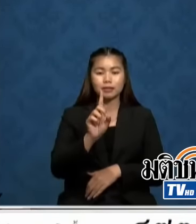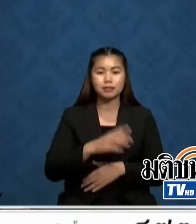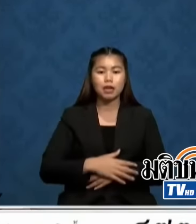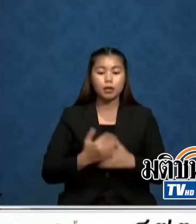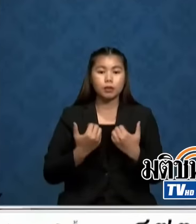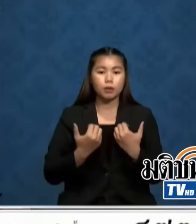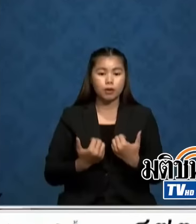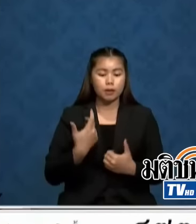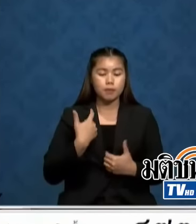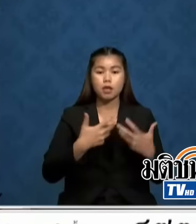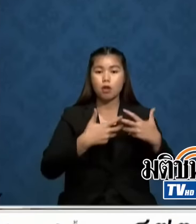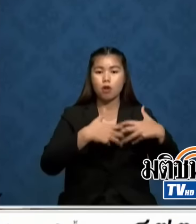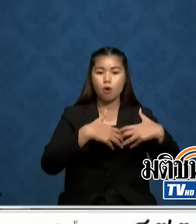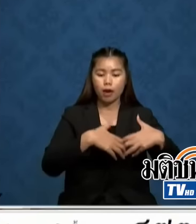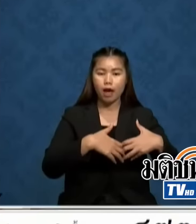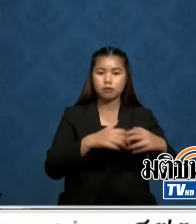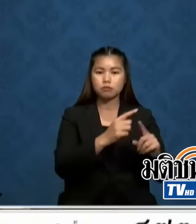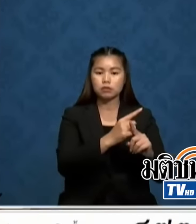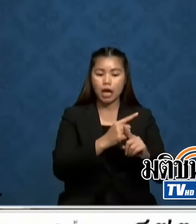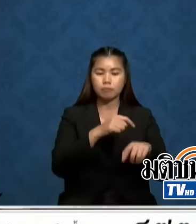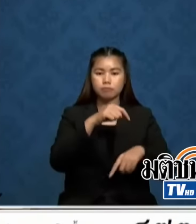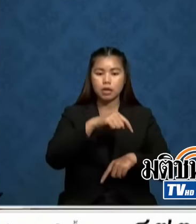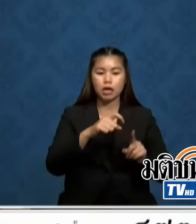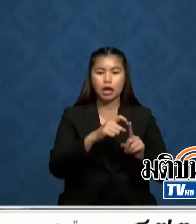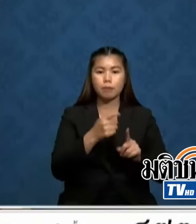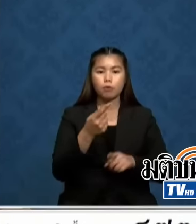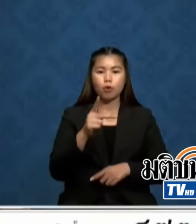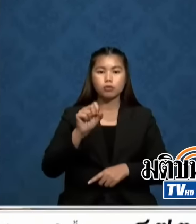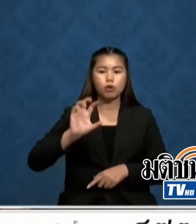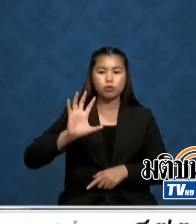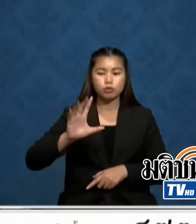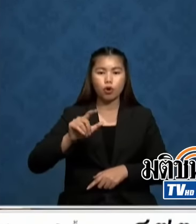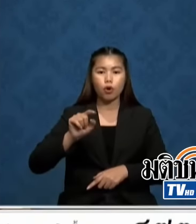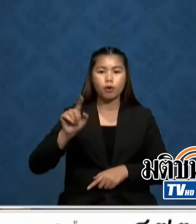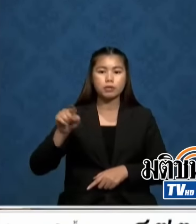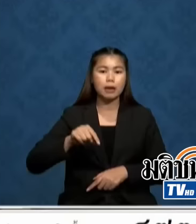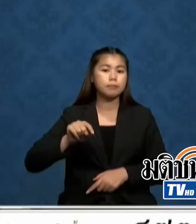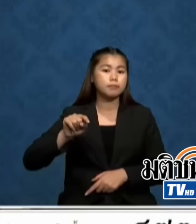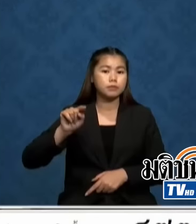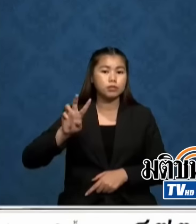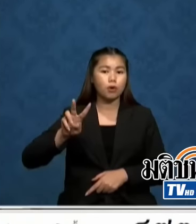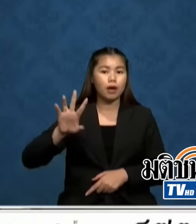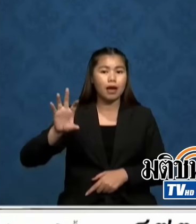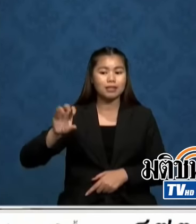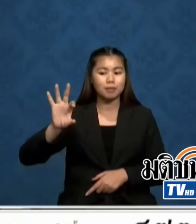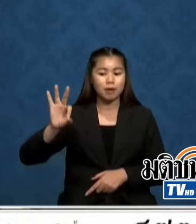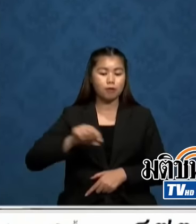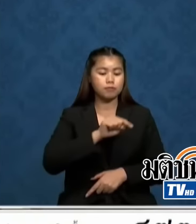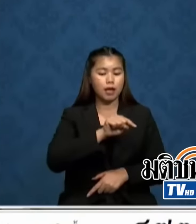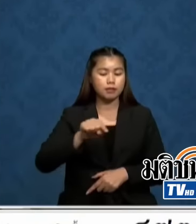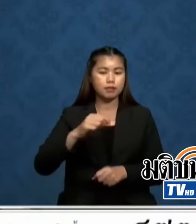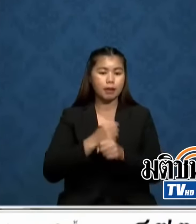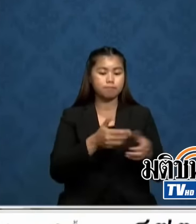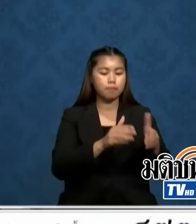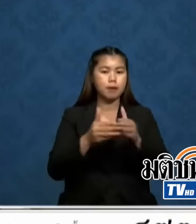ปัจจุบันมีโรงงานตามประเภทภายใต้คำสั่งคสชที่ 4ทั2559ที่อยู่ระหว่างดำเนินการรอเข้า